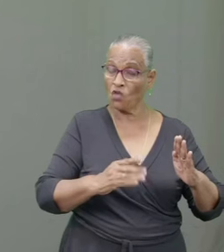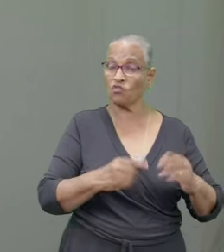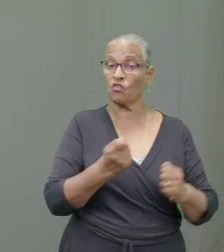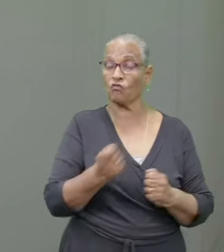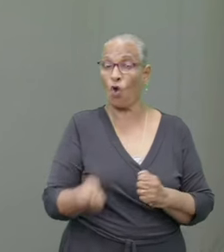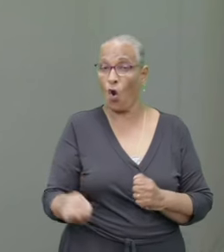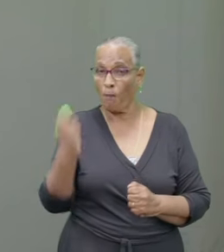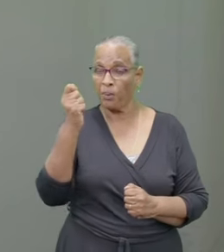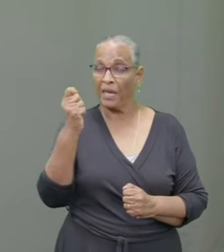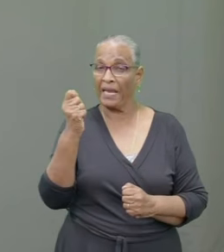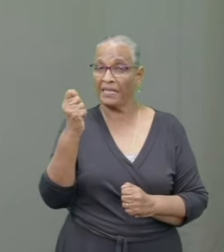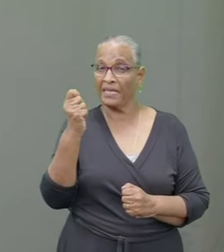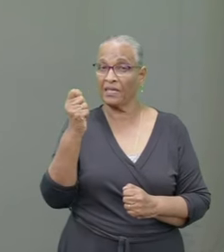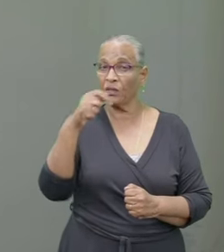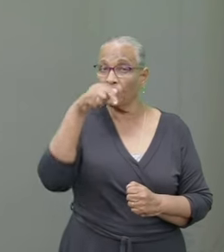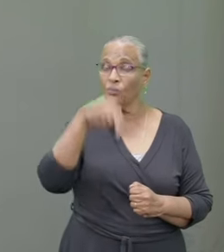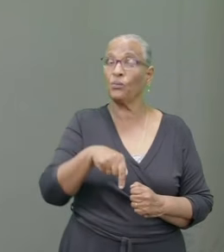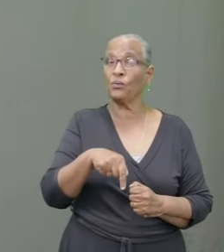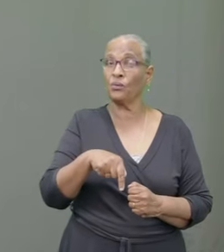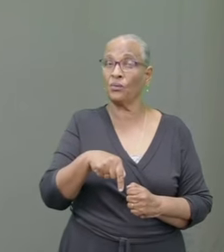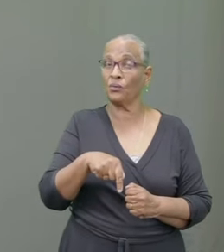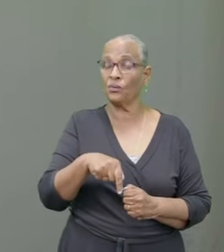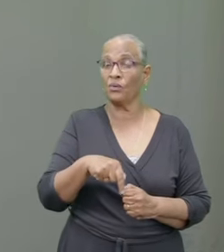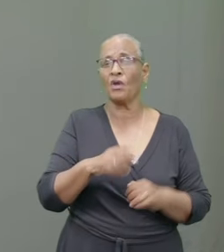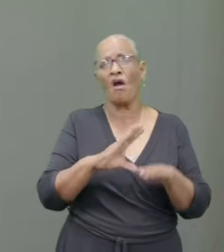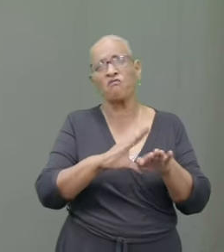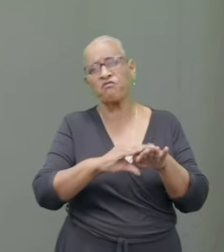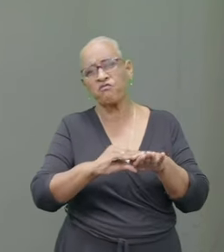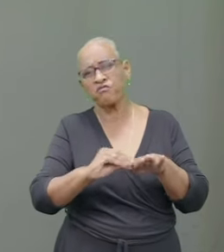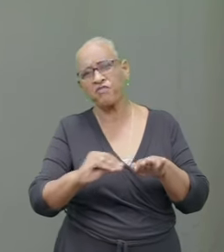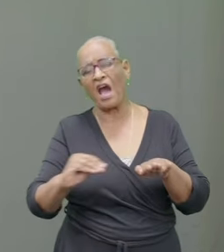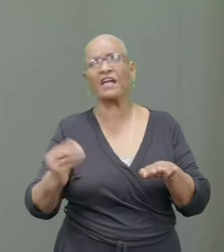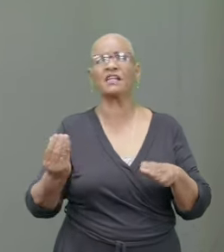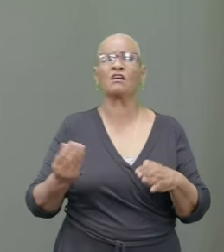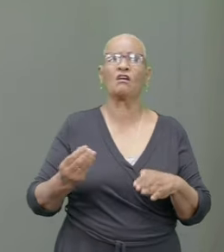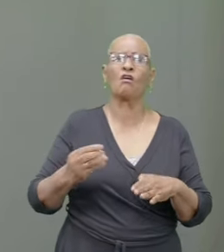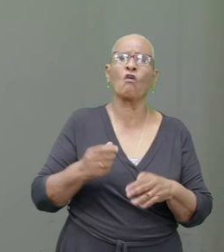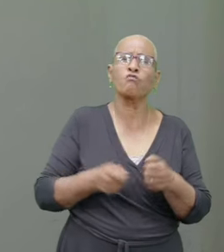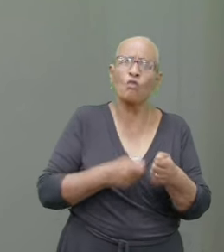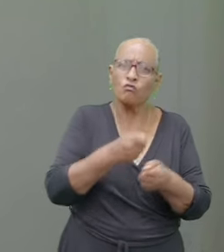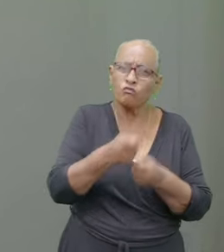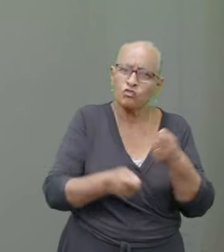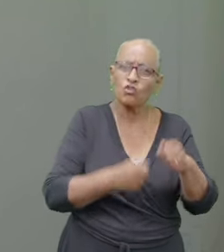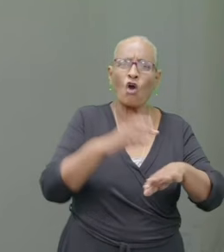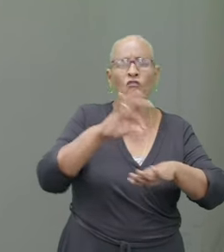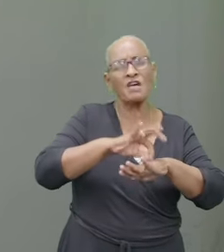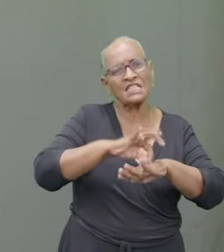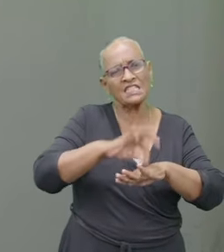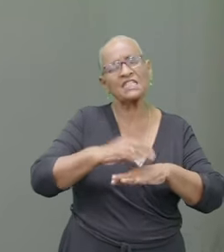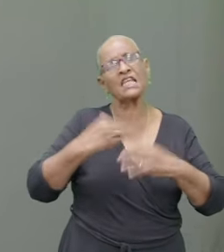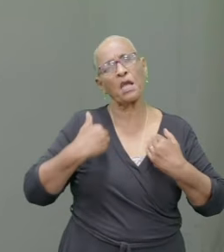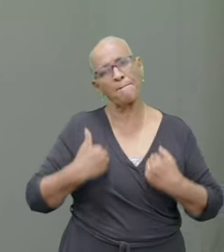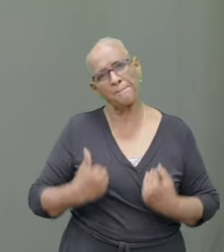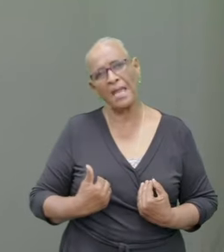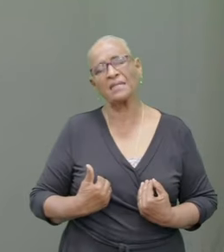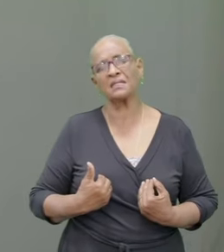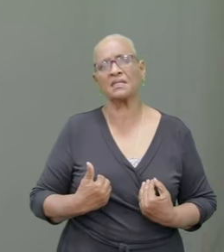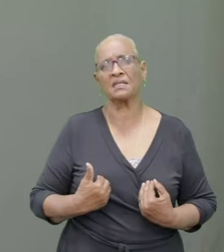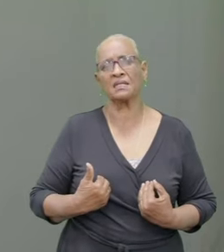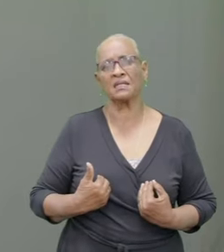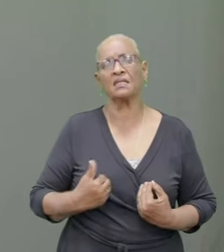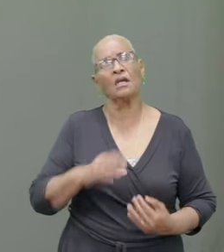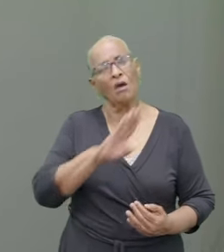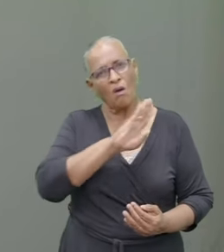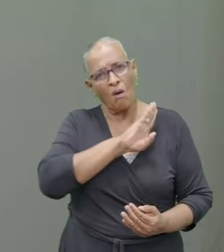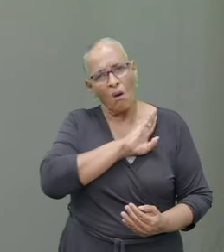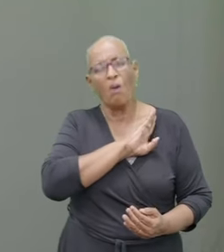opleidingen die de vaardigheden van klinisch topzorg aanleren, zodat je ook